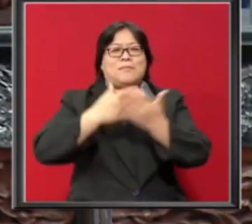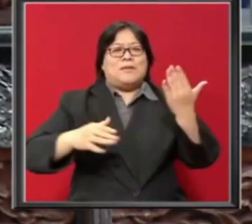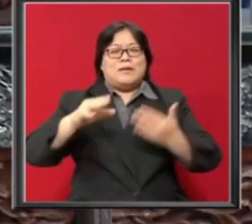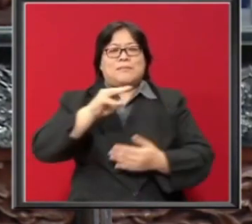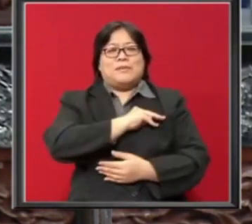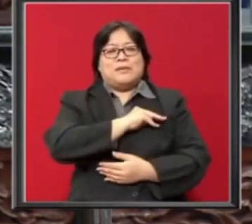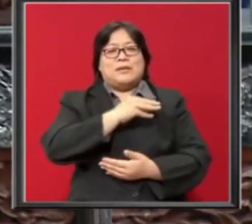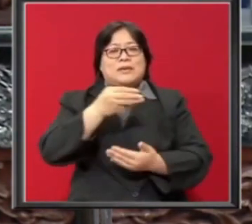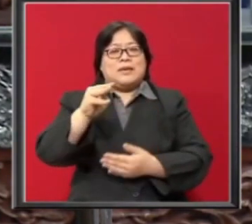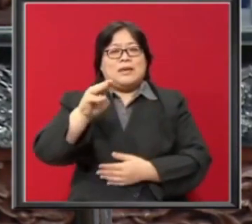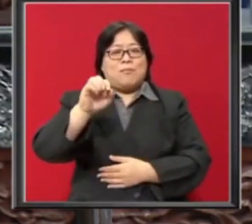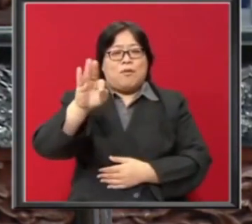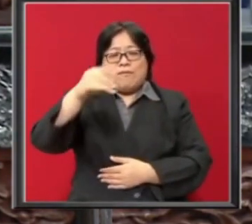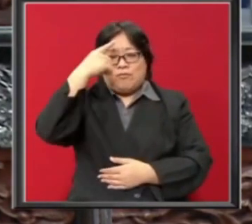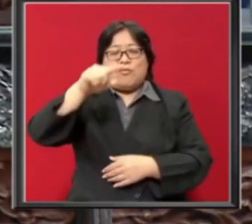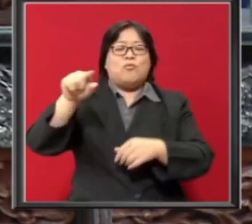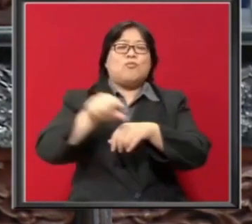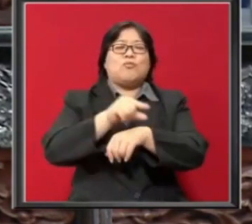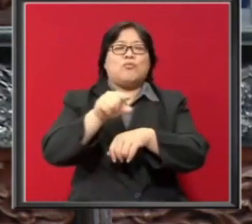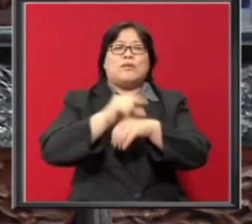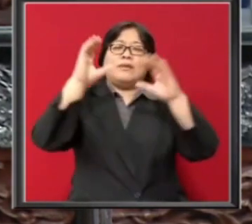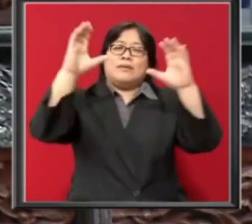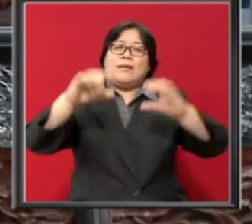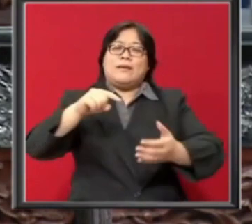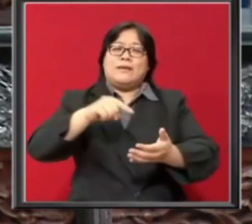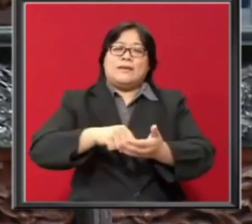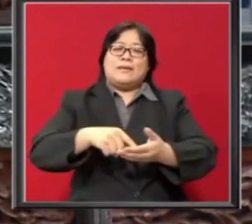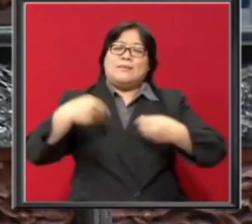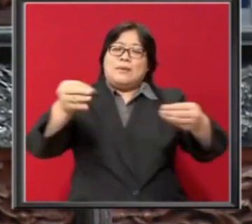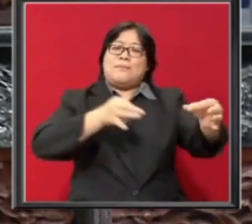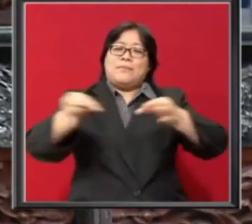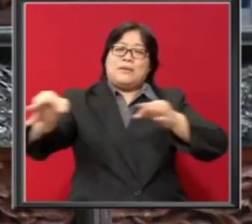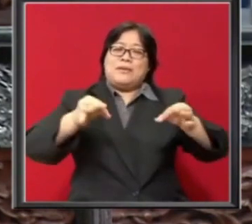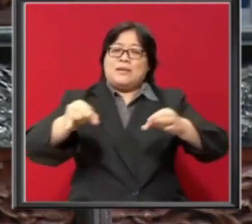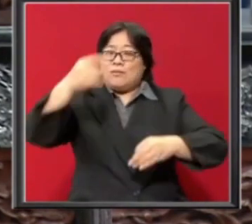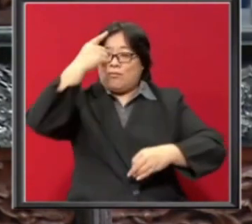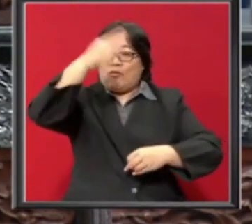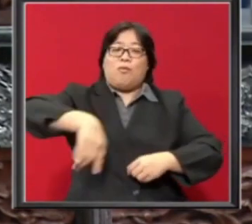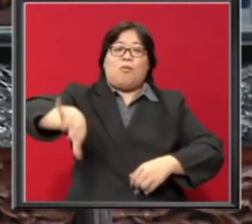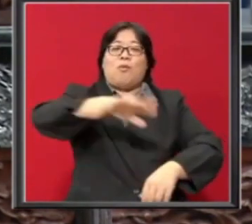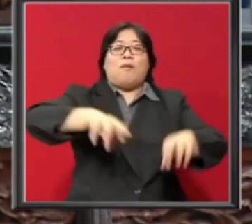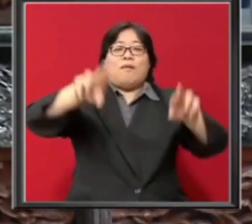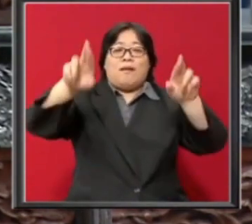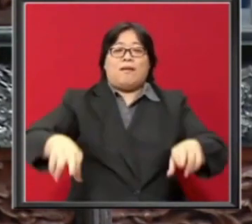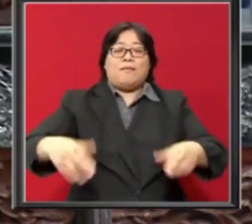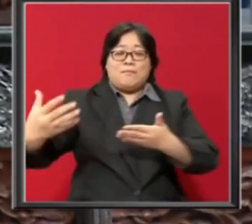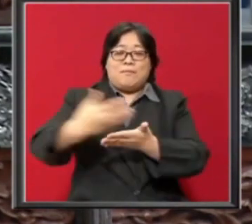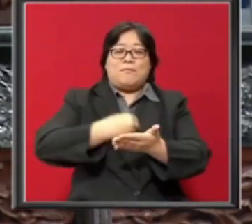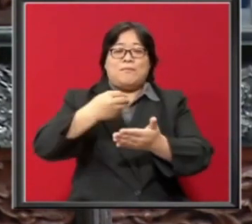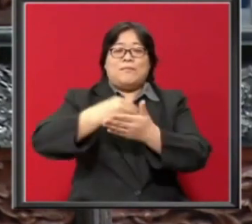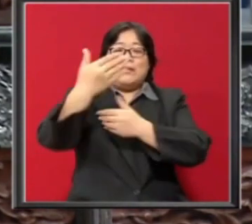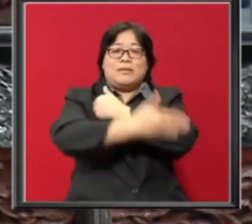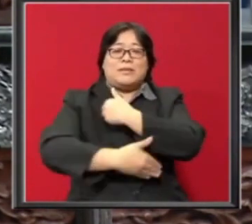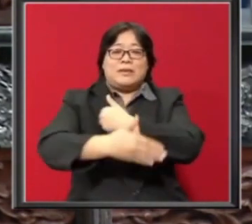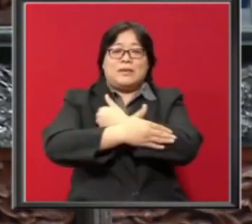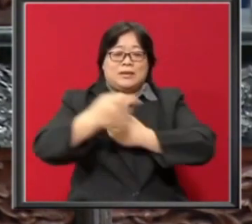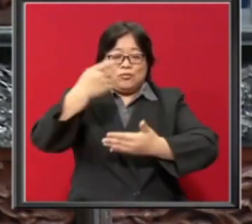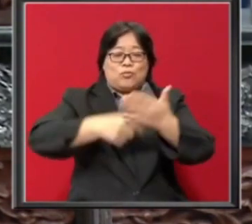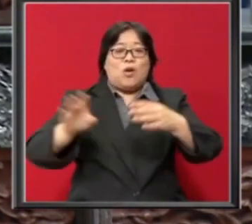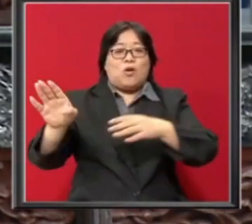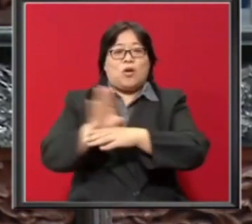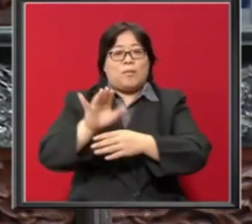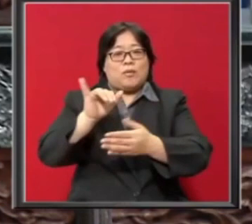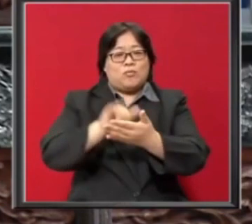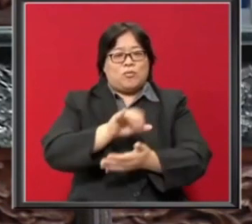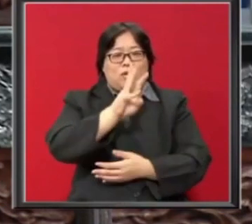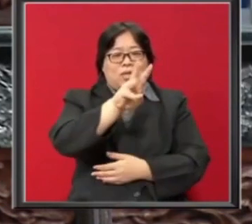Menteri Keuangan untuk menyempurnakan Medan ini Beri penjelasan kepada rakyat bahwa pendapatan negara Desi untuk Eko peran